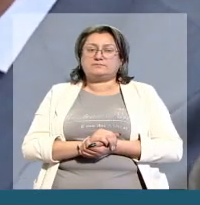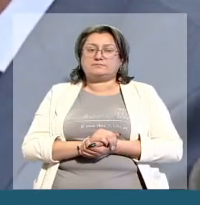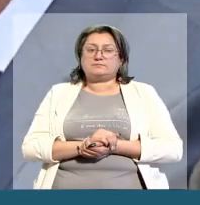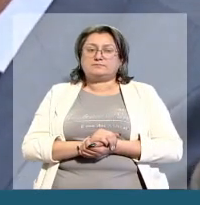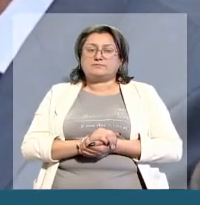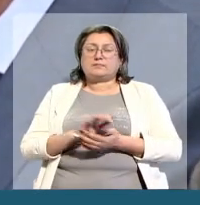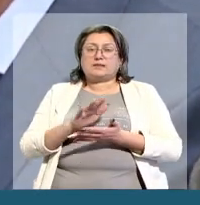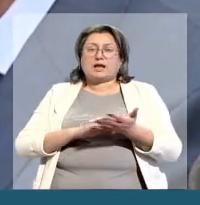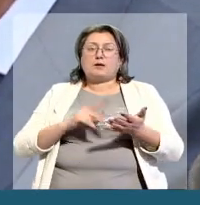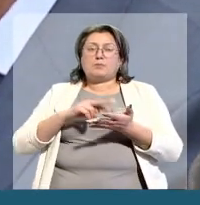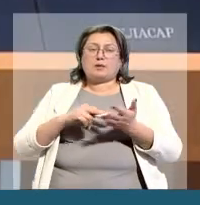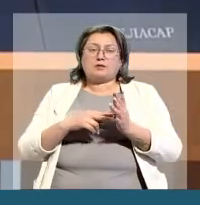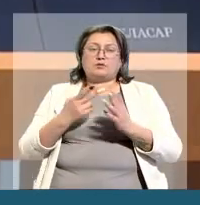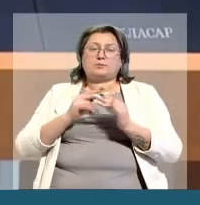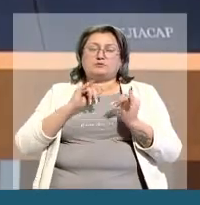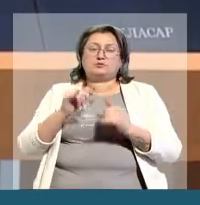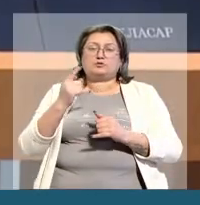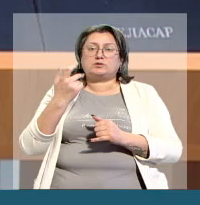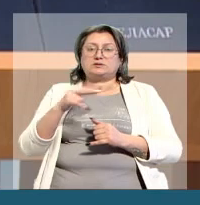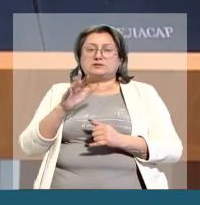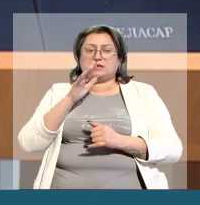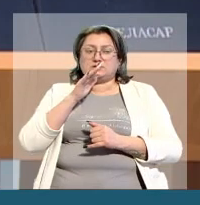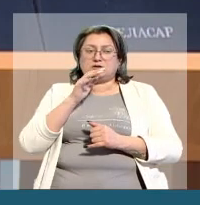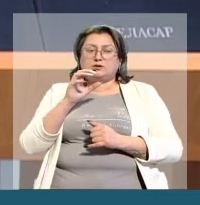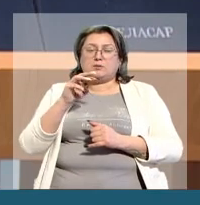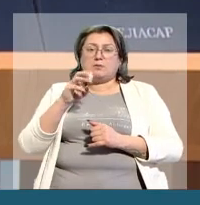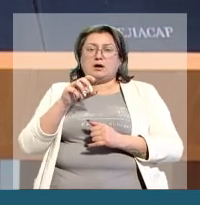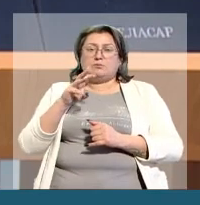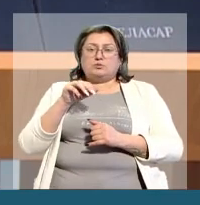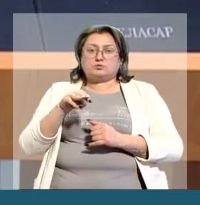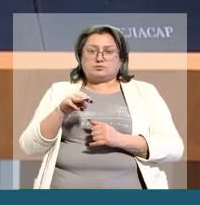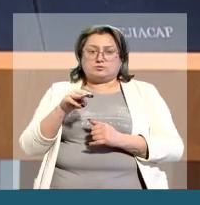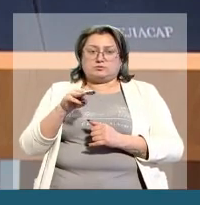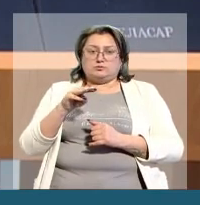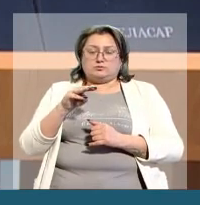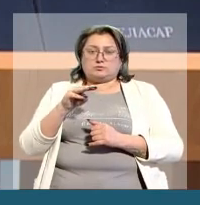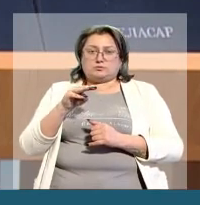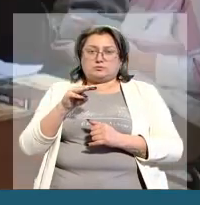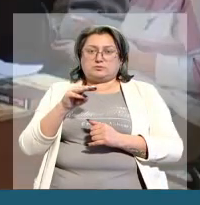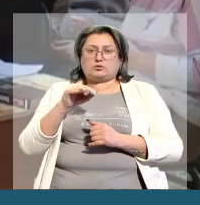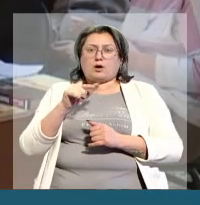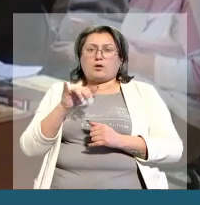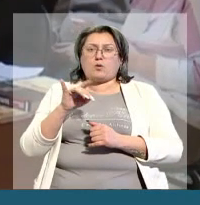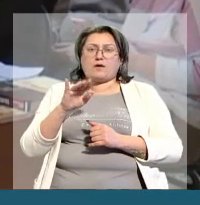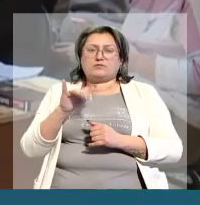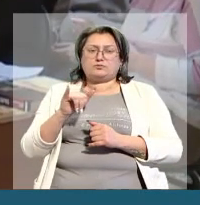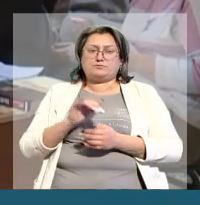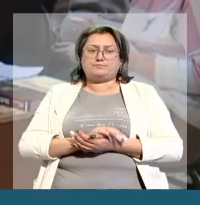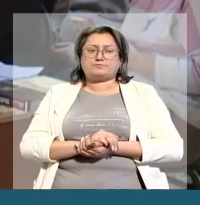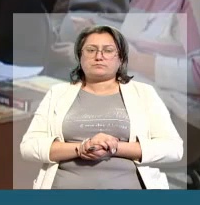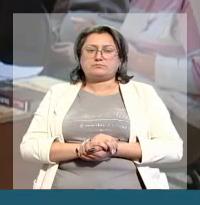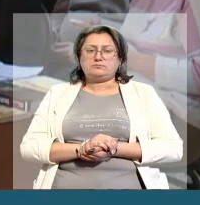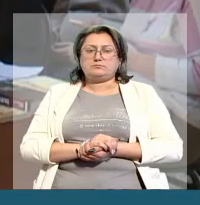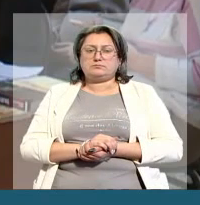қазақ көгіне өрмелеп шығып күн боламатты көздері нашар көретін азаматтарға арналған. Сол сияқты суырып салма ақын Нұрхан